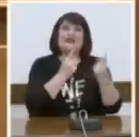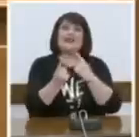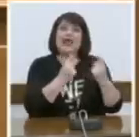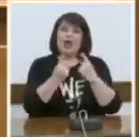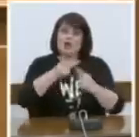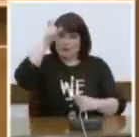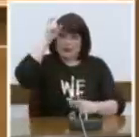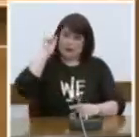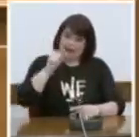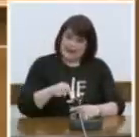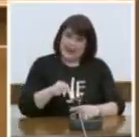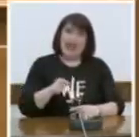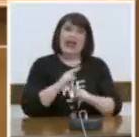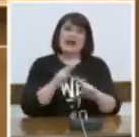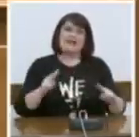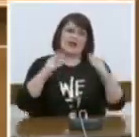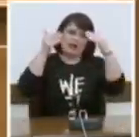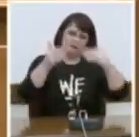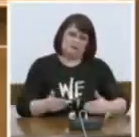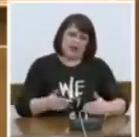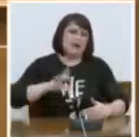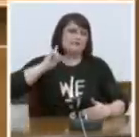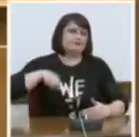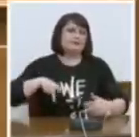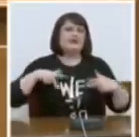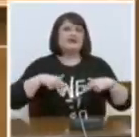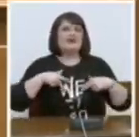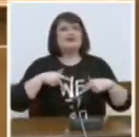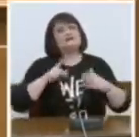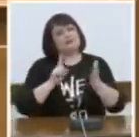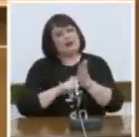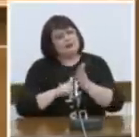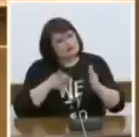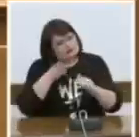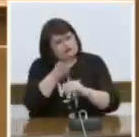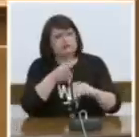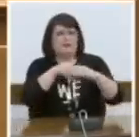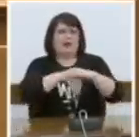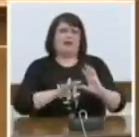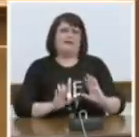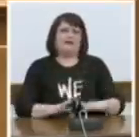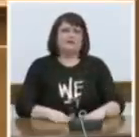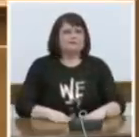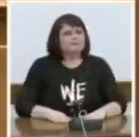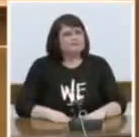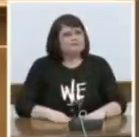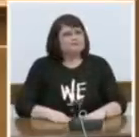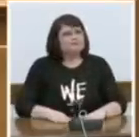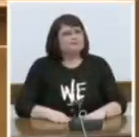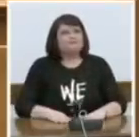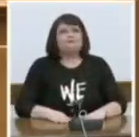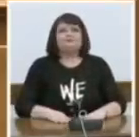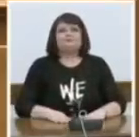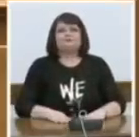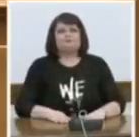κόκκινες γραμμές. Αν αυτές παραβιαστούν, η κυβέρνηση θα μας βρει απέναντί της. Δεύτερον, δεν υπάρχει καμία λευκή επιταγή στην κυβέρνηση για